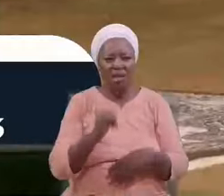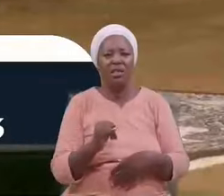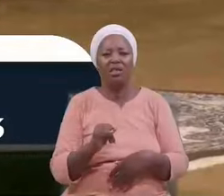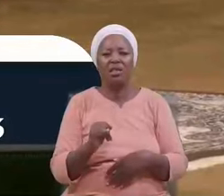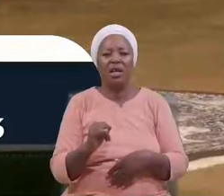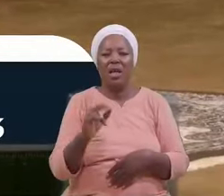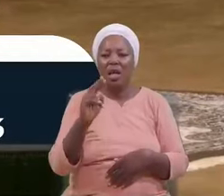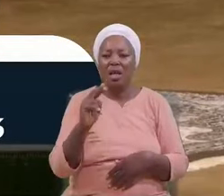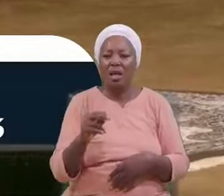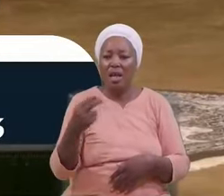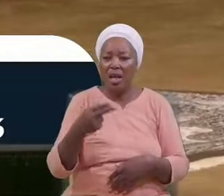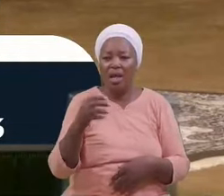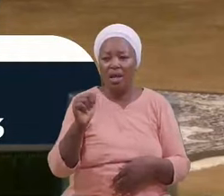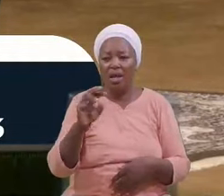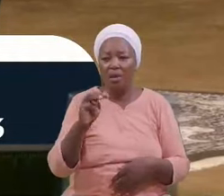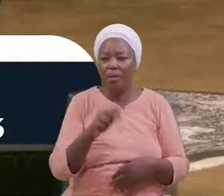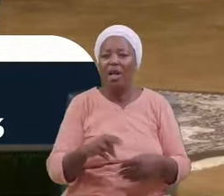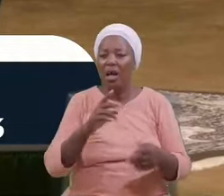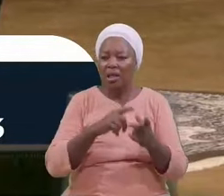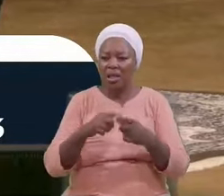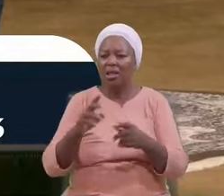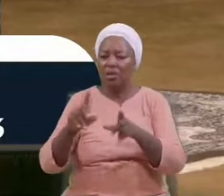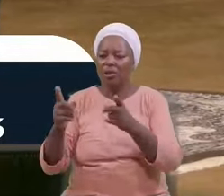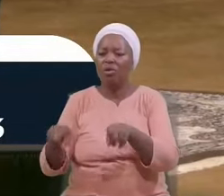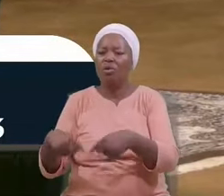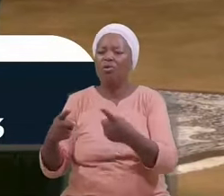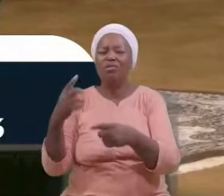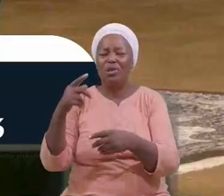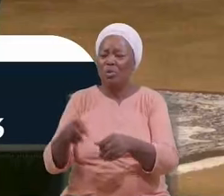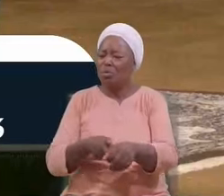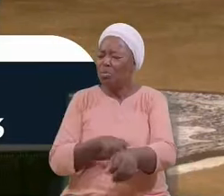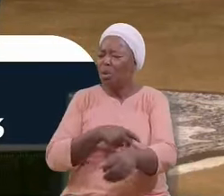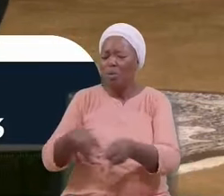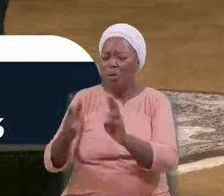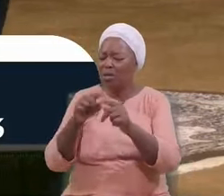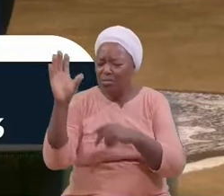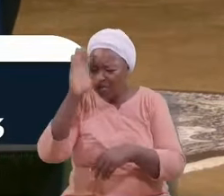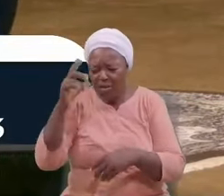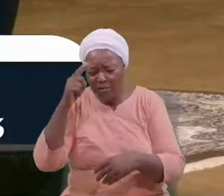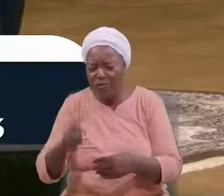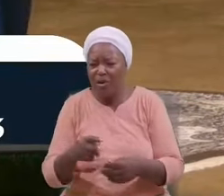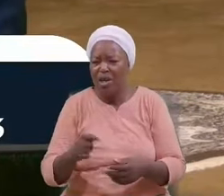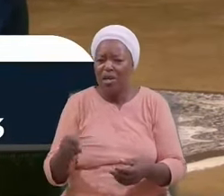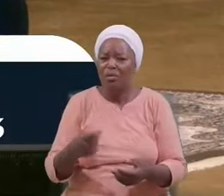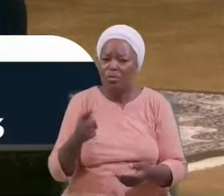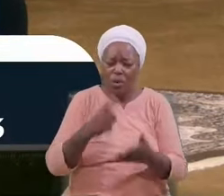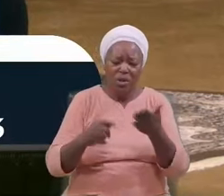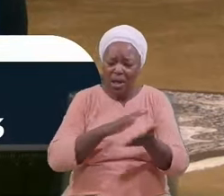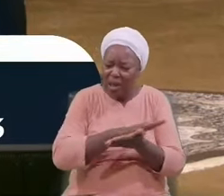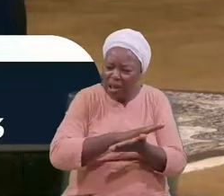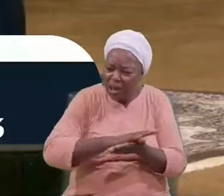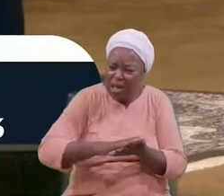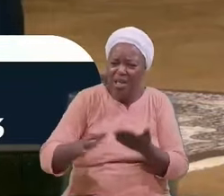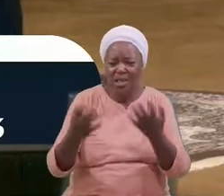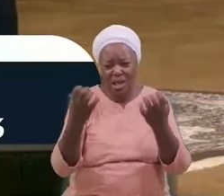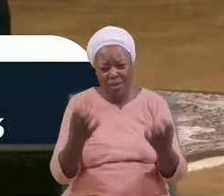Naaman qui a parcouru une longue distance cherchant le miracle pour purifier sa lèpre. Et Élie a